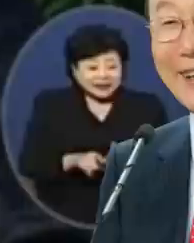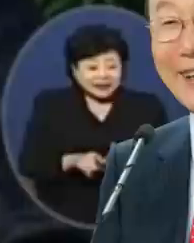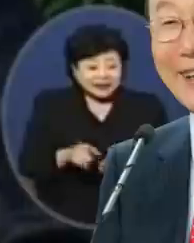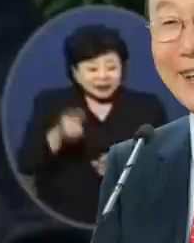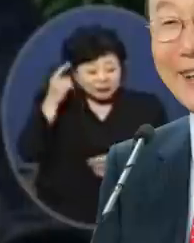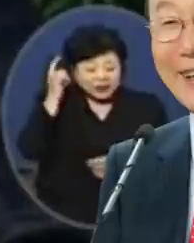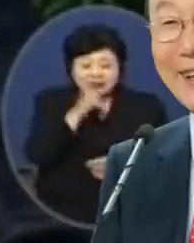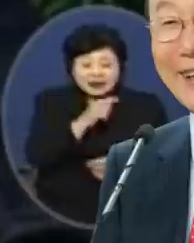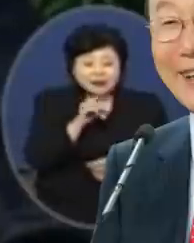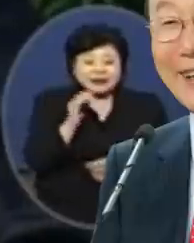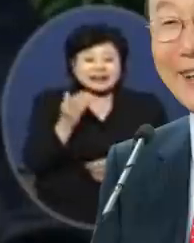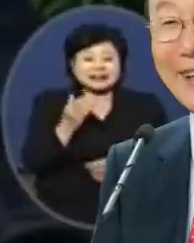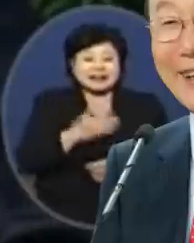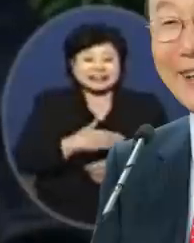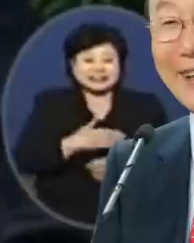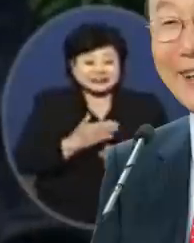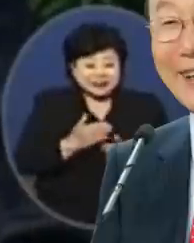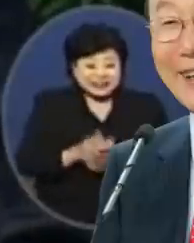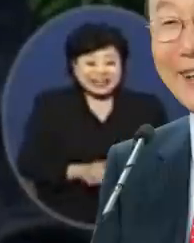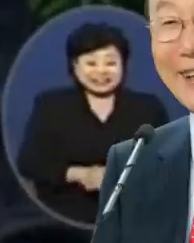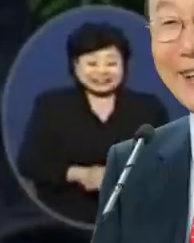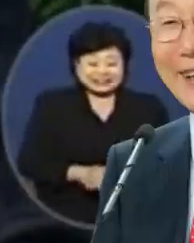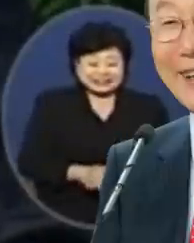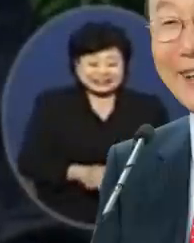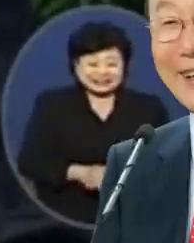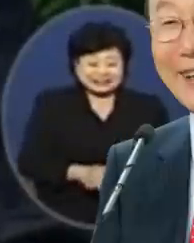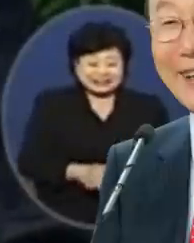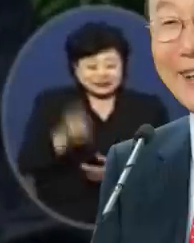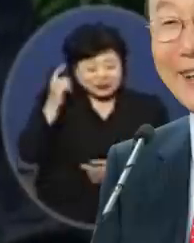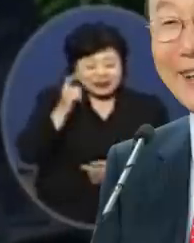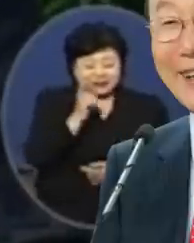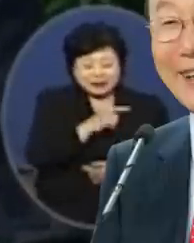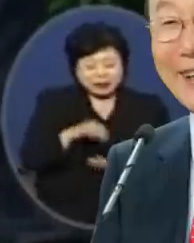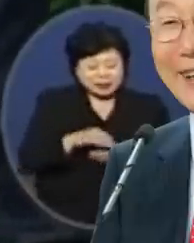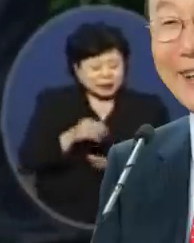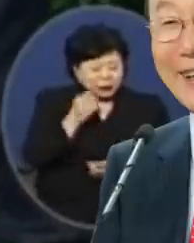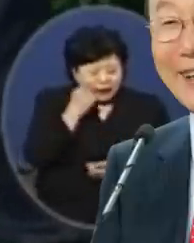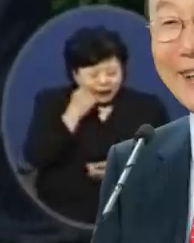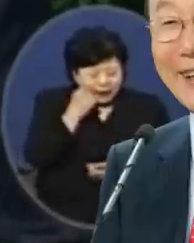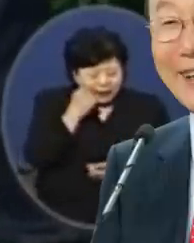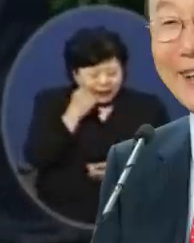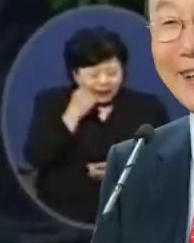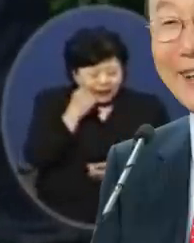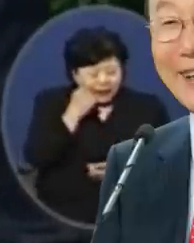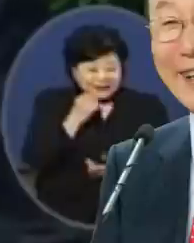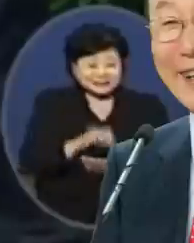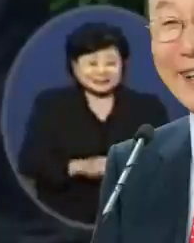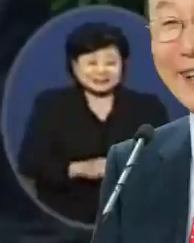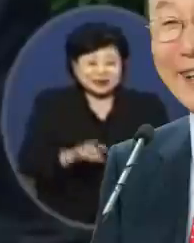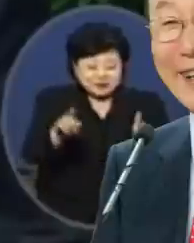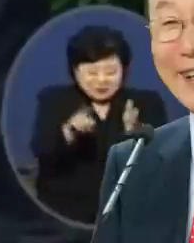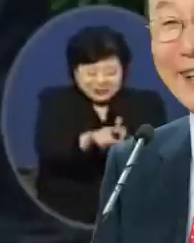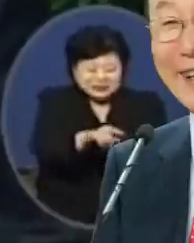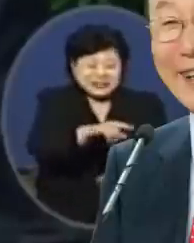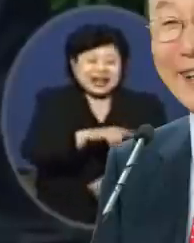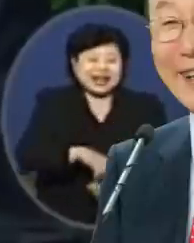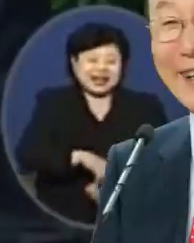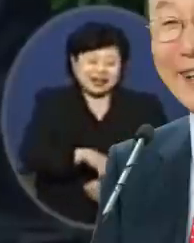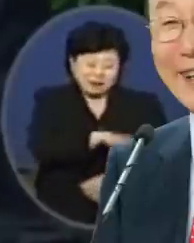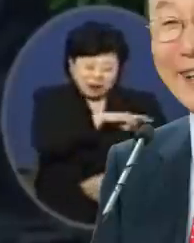머리가 굉장히 나빠졌구나 그렇게 생각하십시오. 머리가 나빠서 계산이 안 되니까 믿습니다부터 먼저